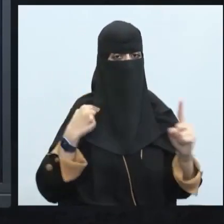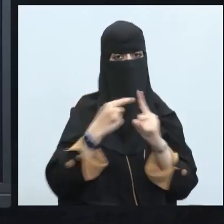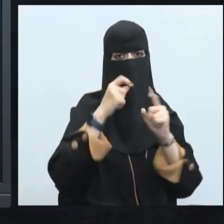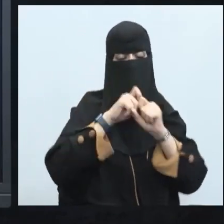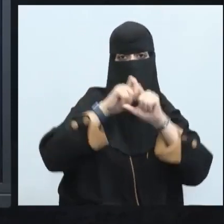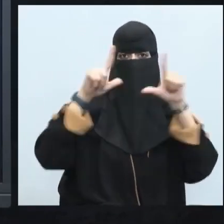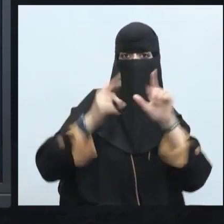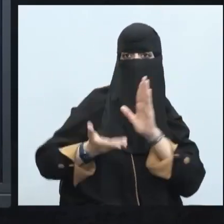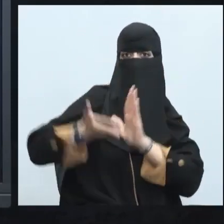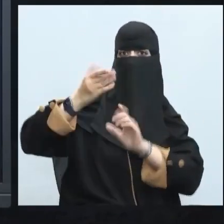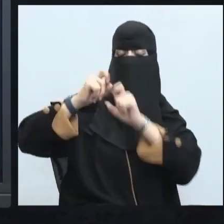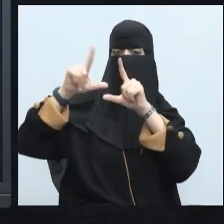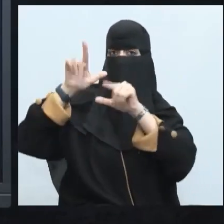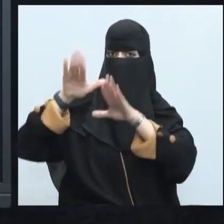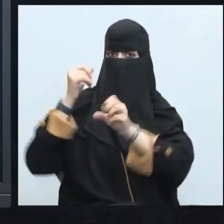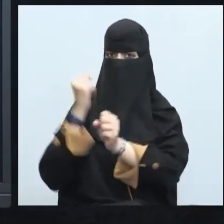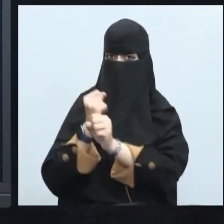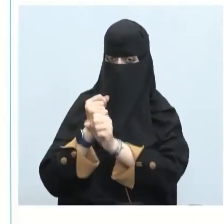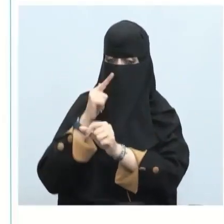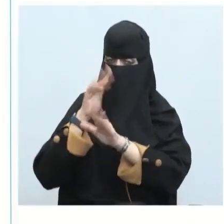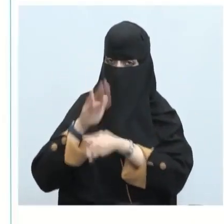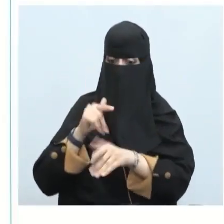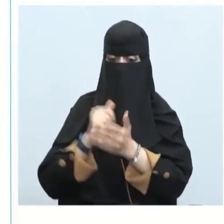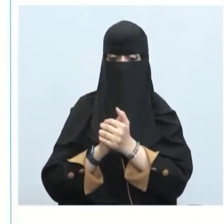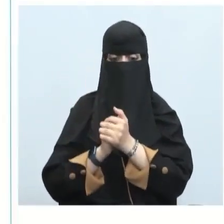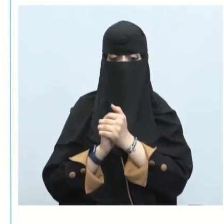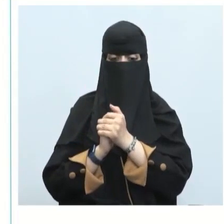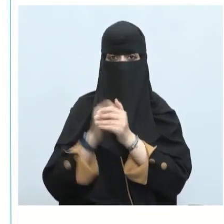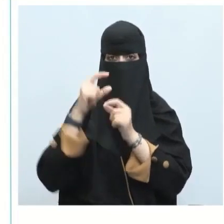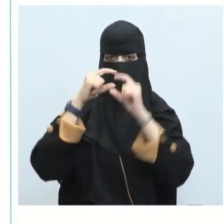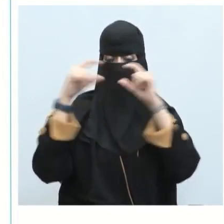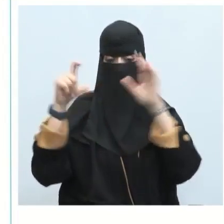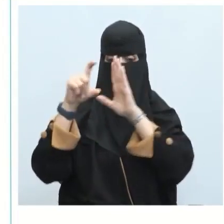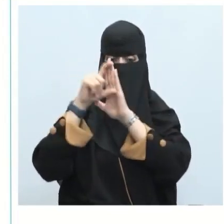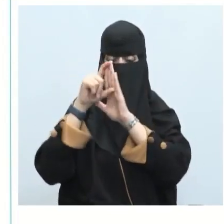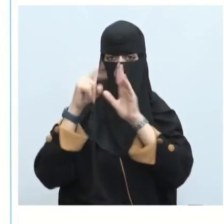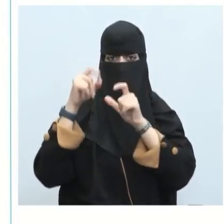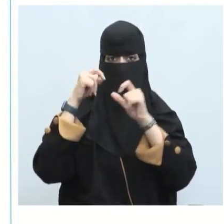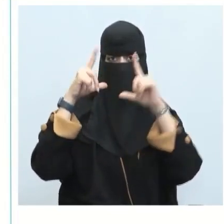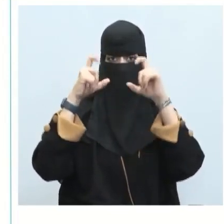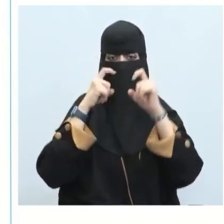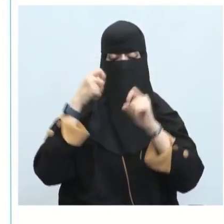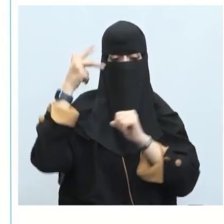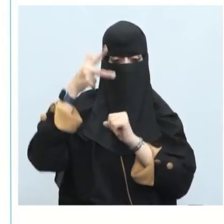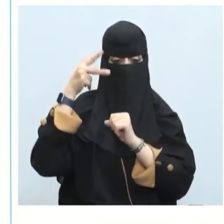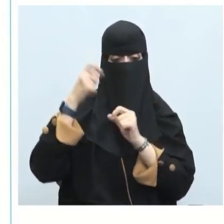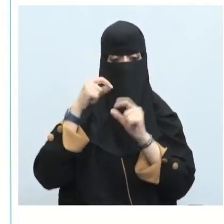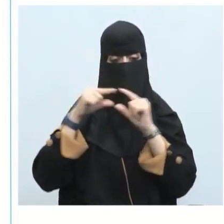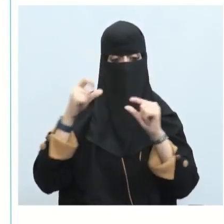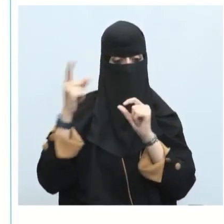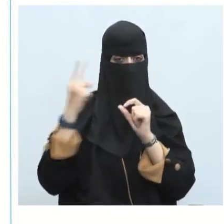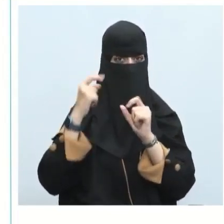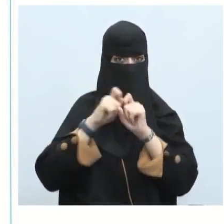ابراز هويه الشركه اذا يتكون من صور ونصوص ومقاطع فيديو ومقاطع صوتيه